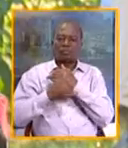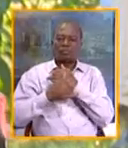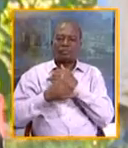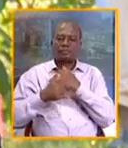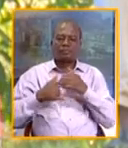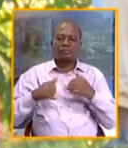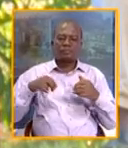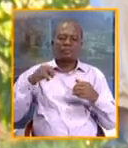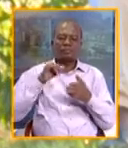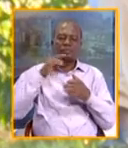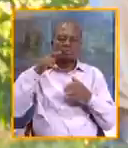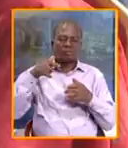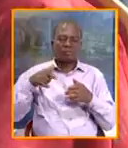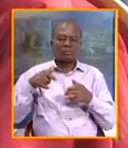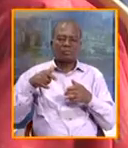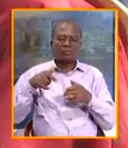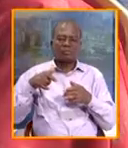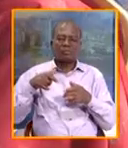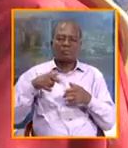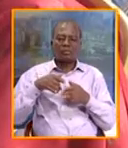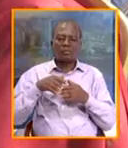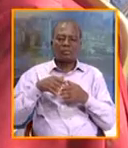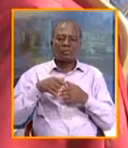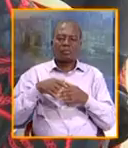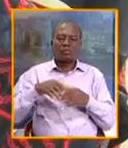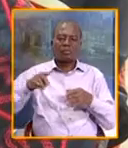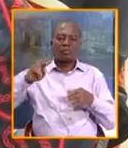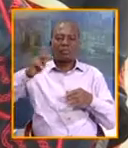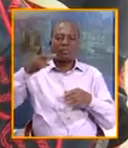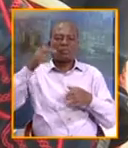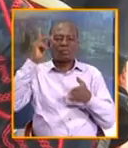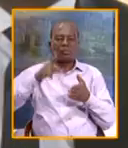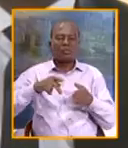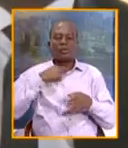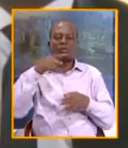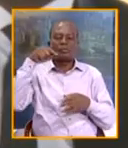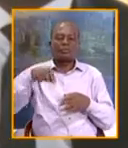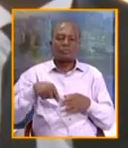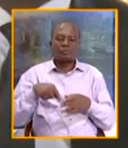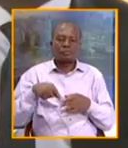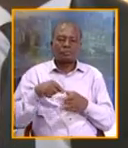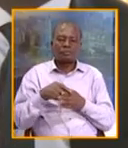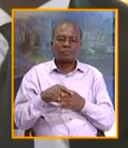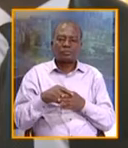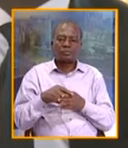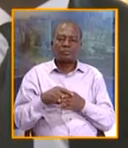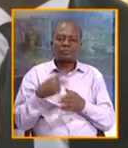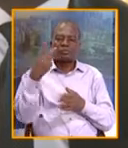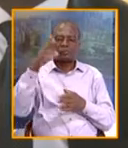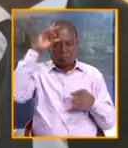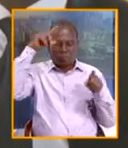quoi ça c'est le premier point deuxième point ils disent que de la